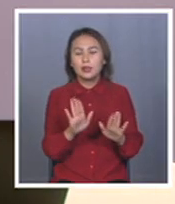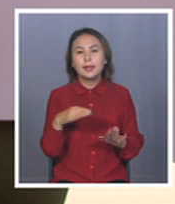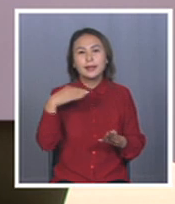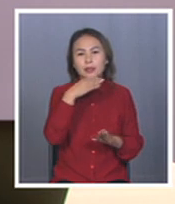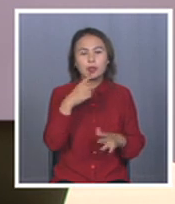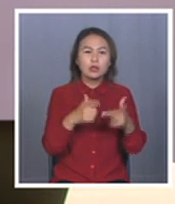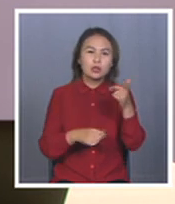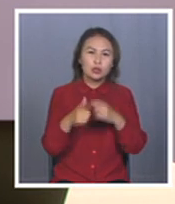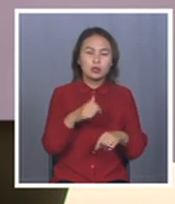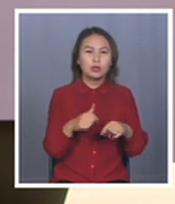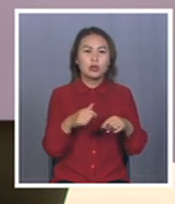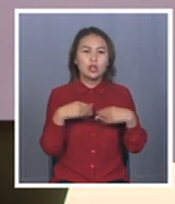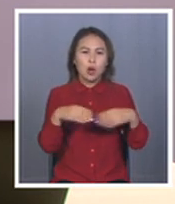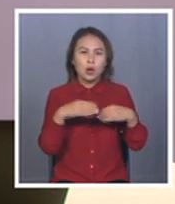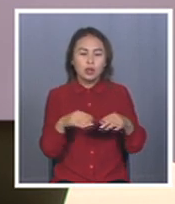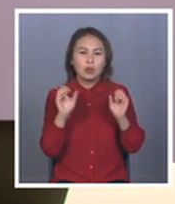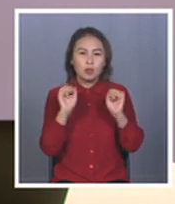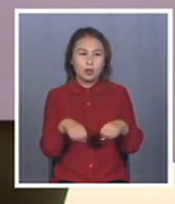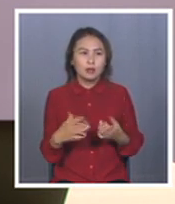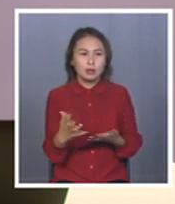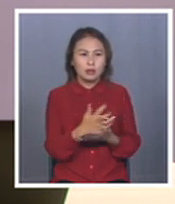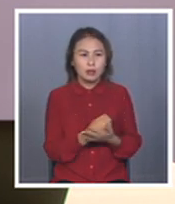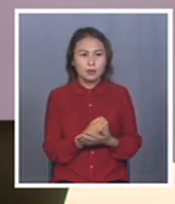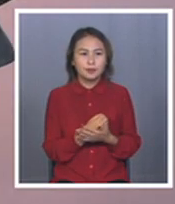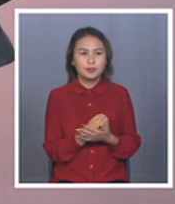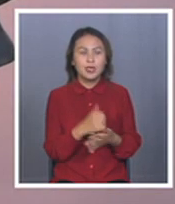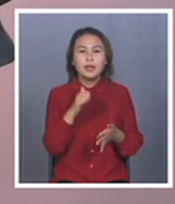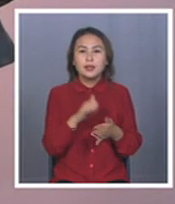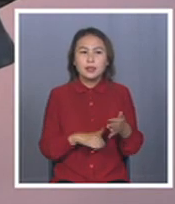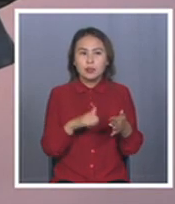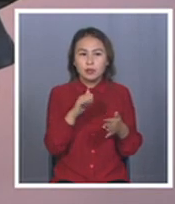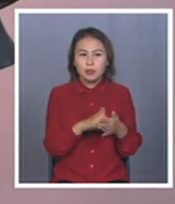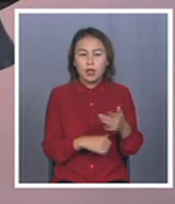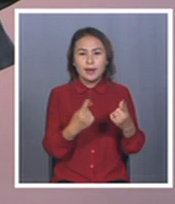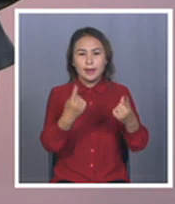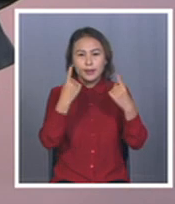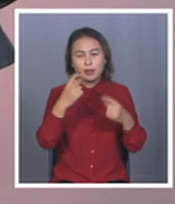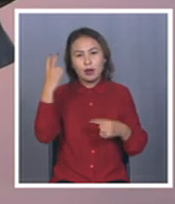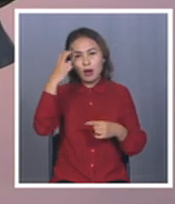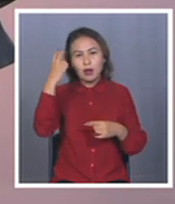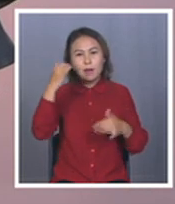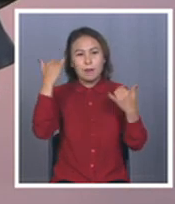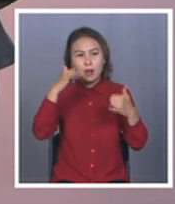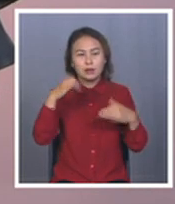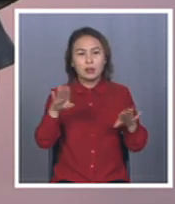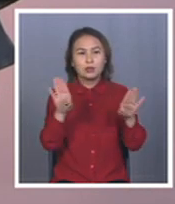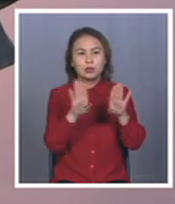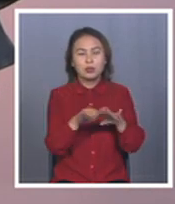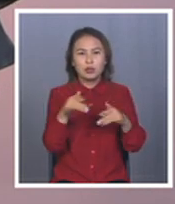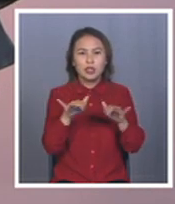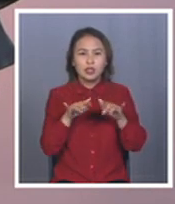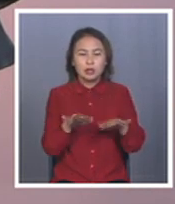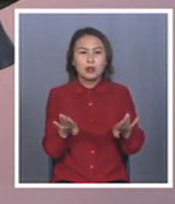мал шаруашылығы қолға алынған? Себебі, ірі қара малына бұл жерлердің